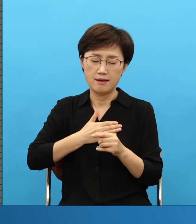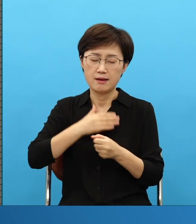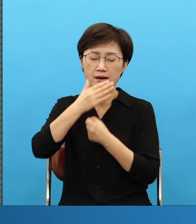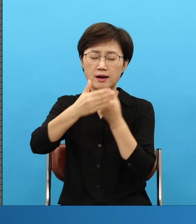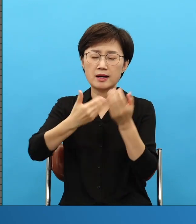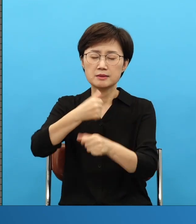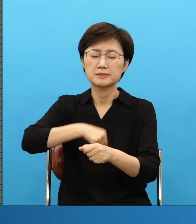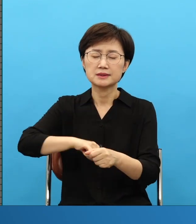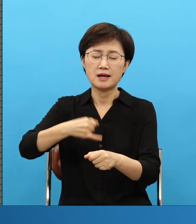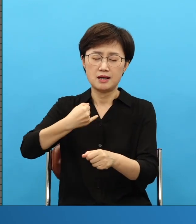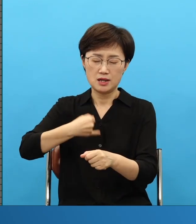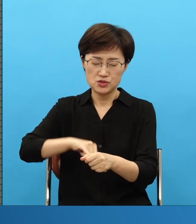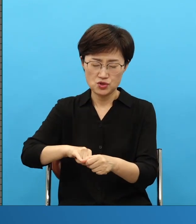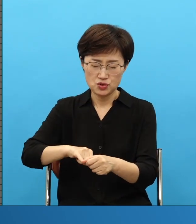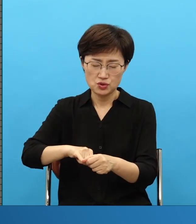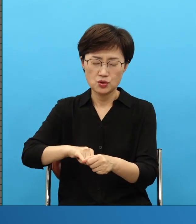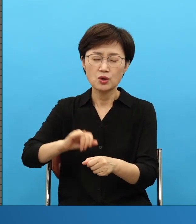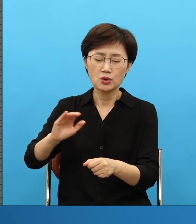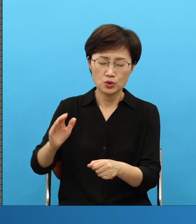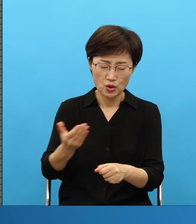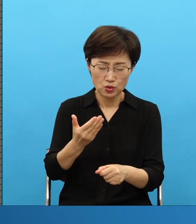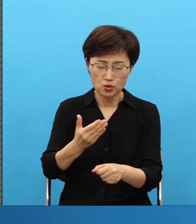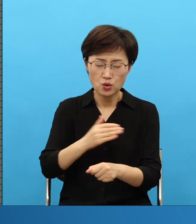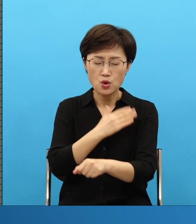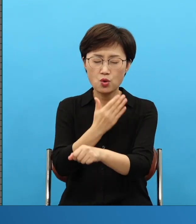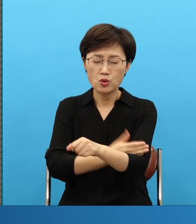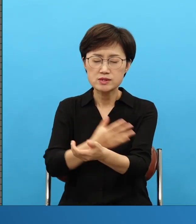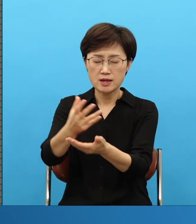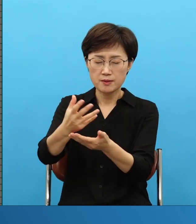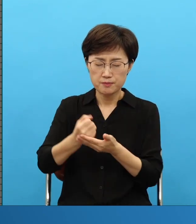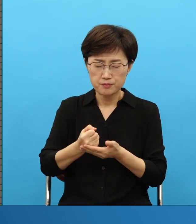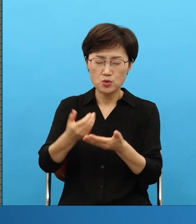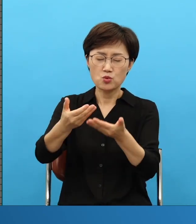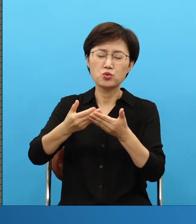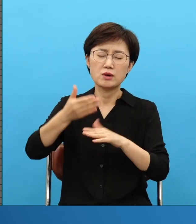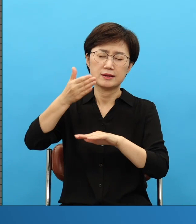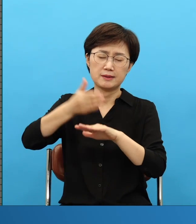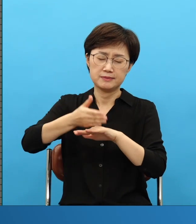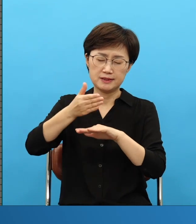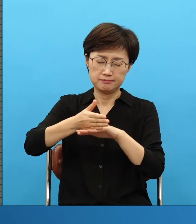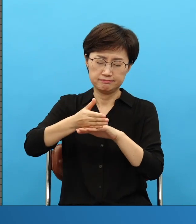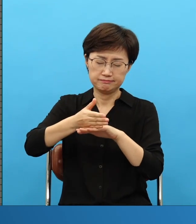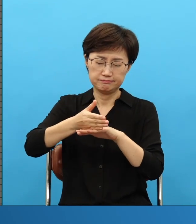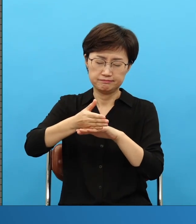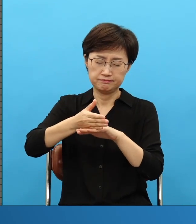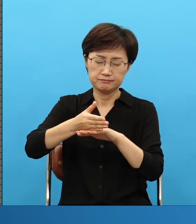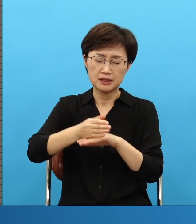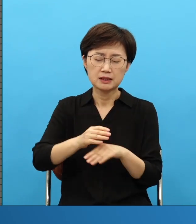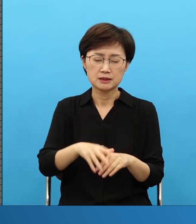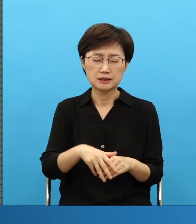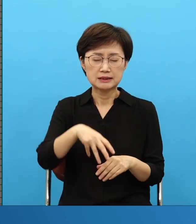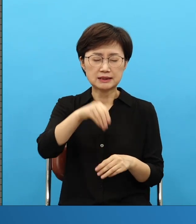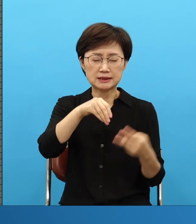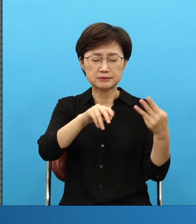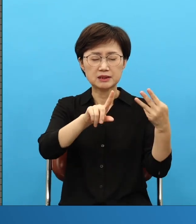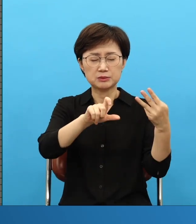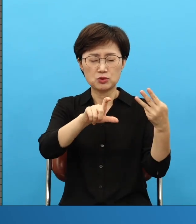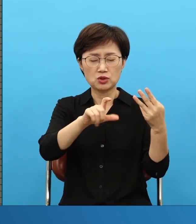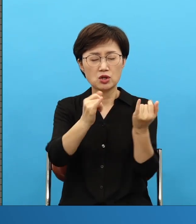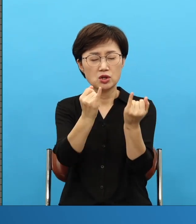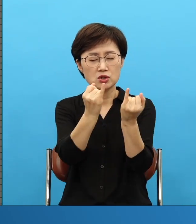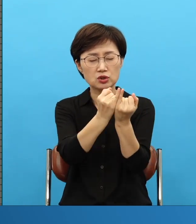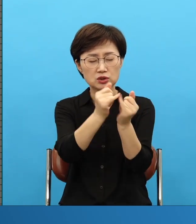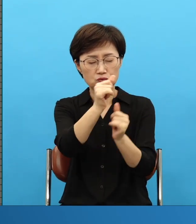하시니 감사합니다. Thank you for leading us to know the gospel and enjoy the status and authority of children of God. 창세기 3장 15절 여자의